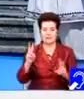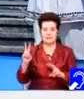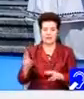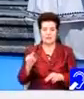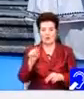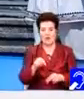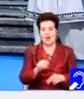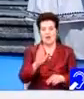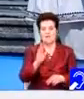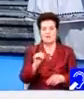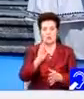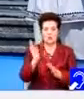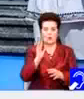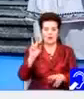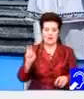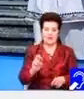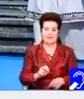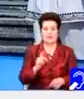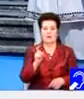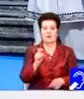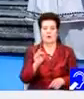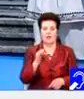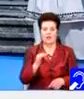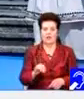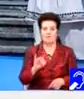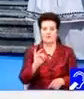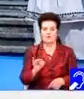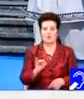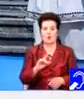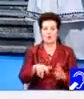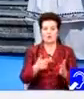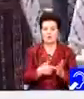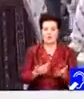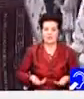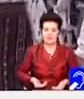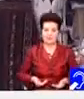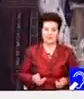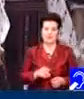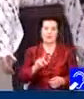dansuri Vântuleț, onorează amintirea coregrafilor Ion Negară și Ion Ungureanu, originari din Bolț.